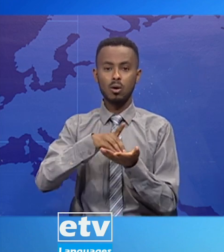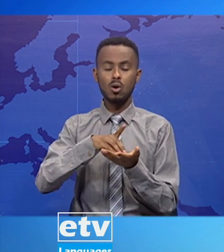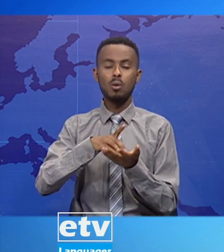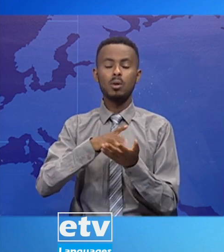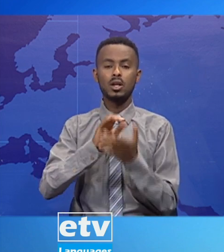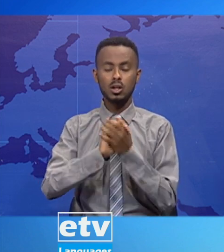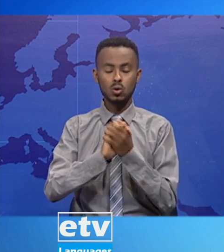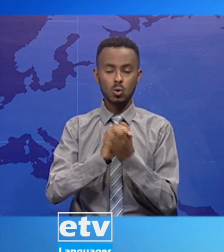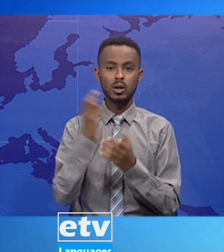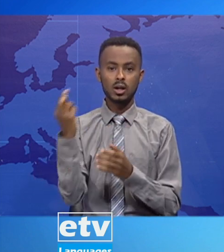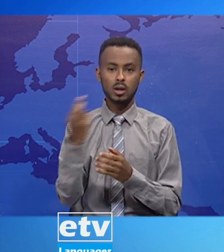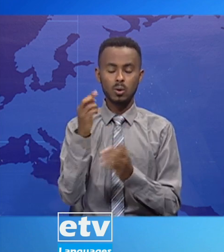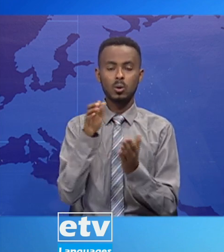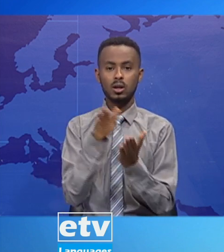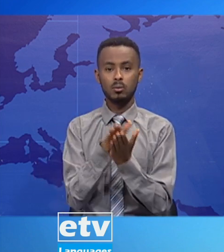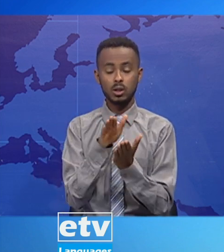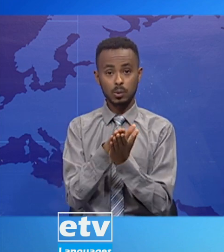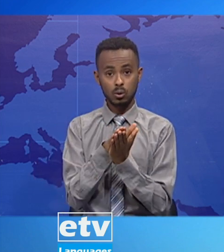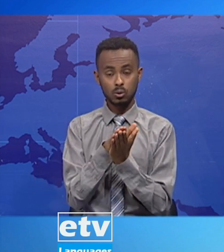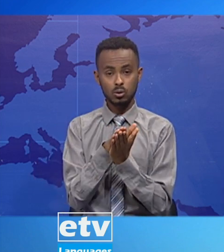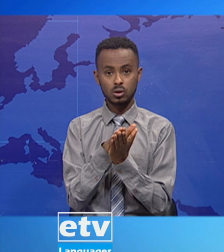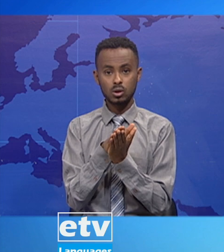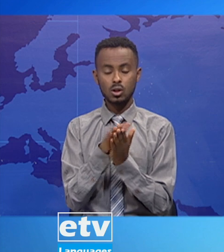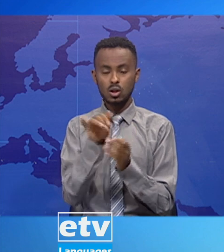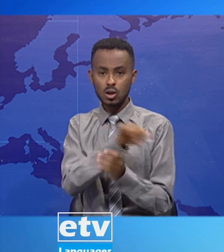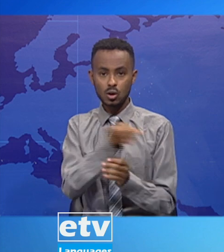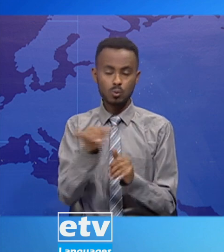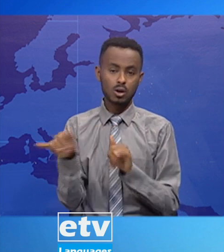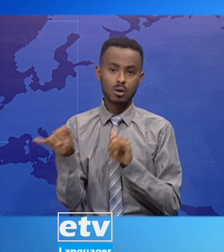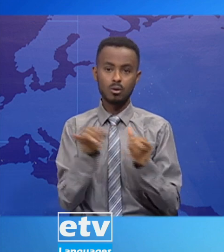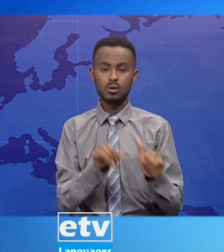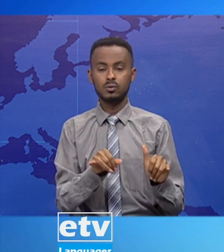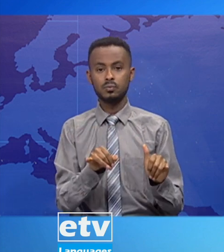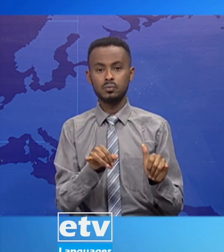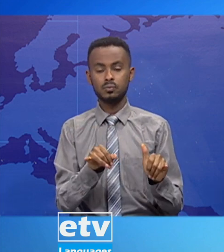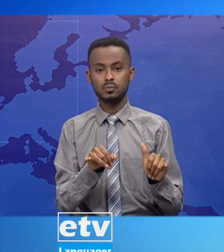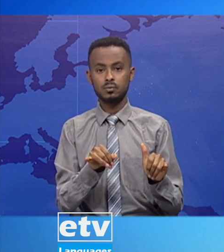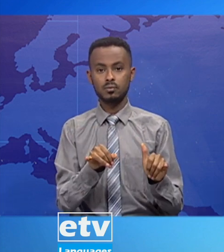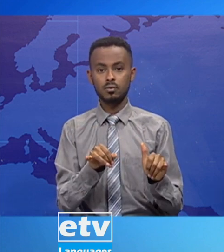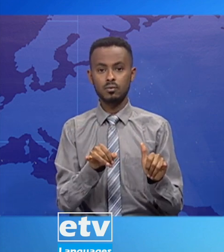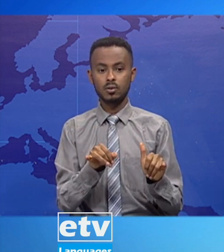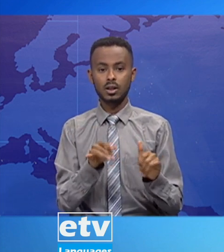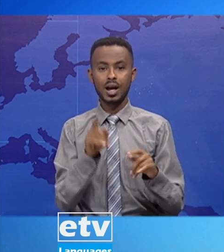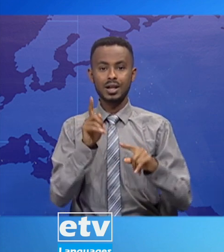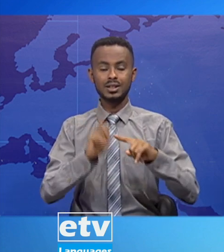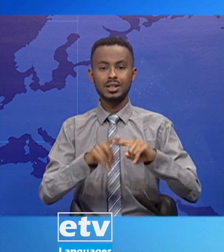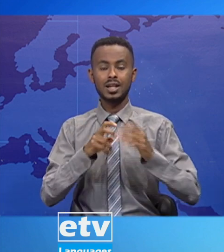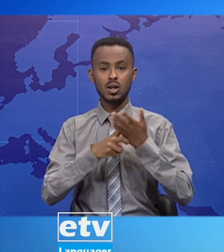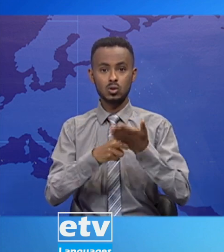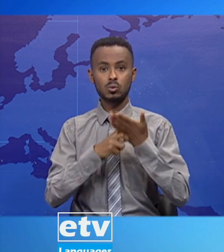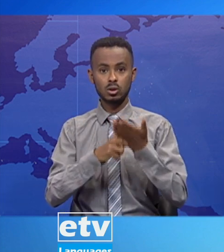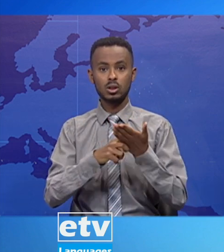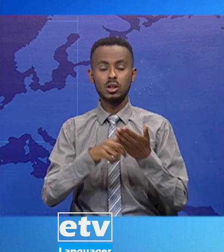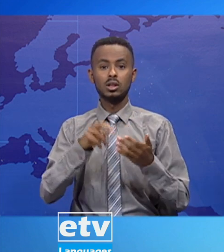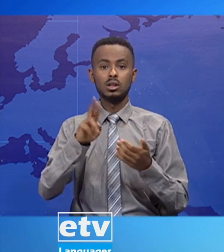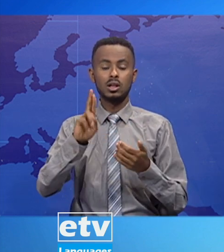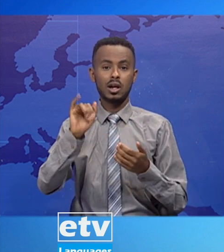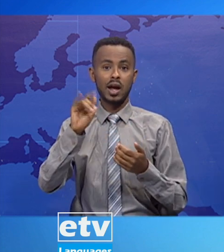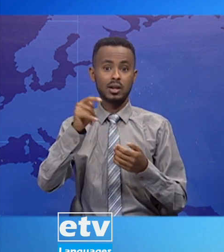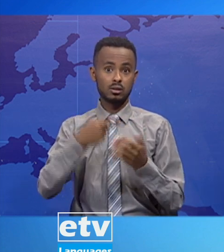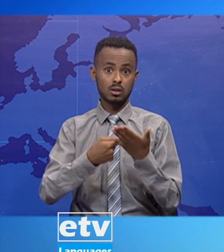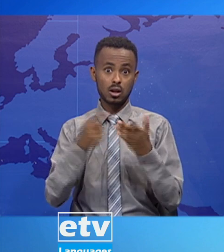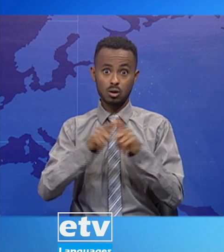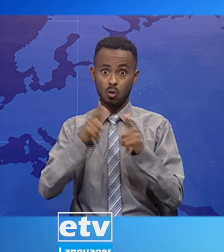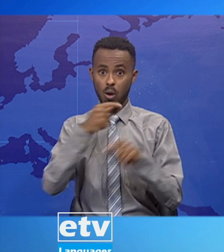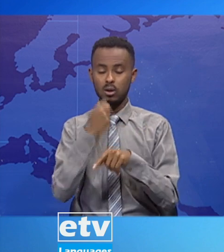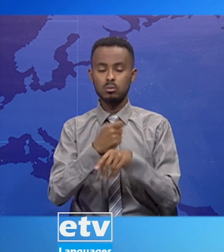በየድሩ በየቀበሌው በየትምርት ቤቱ እንዲሁም ደግሞ ምንድነው የታክሲ ትራንስፖርት ራይድ እንደዚህ ትልቅ የተቋሙ ነው